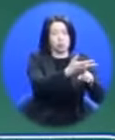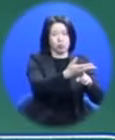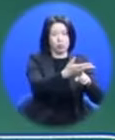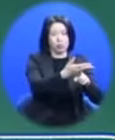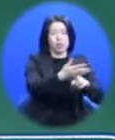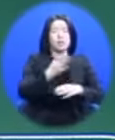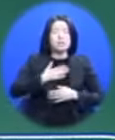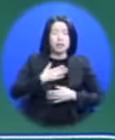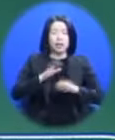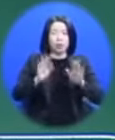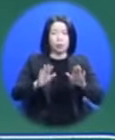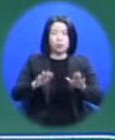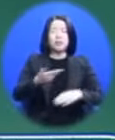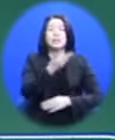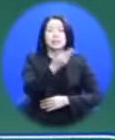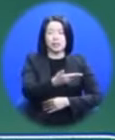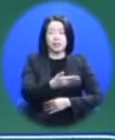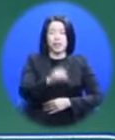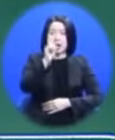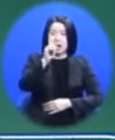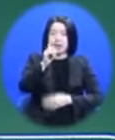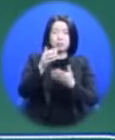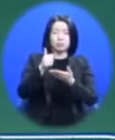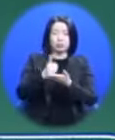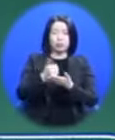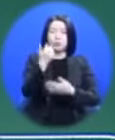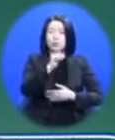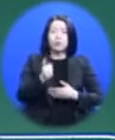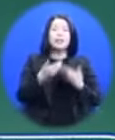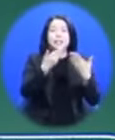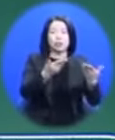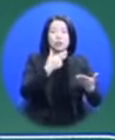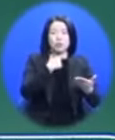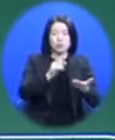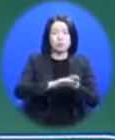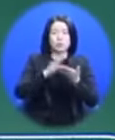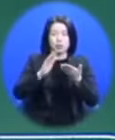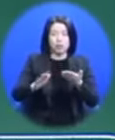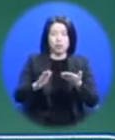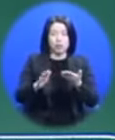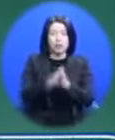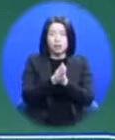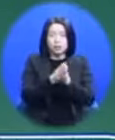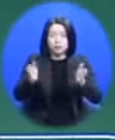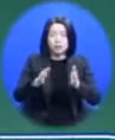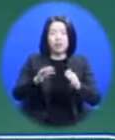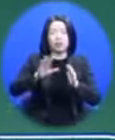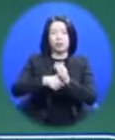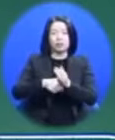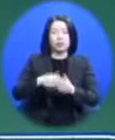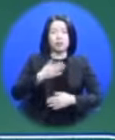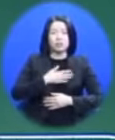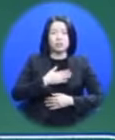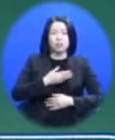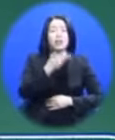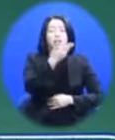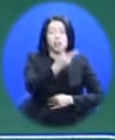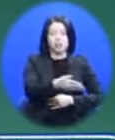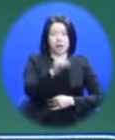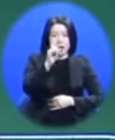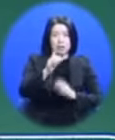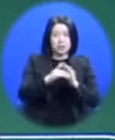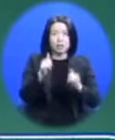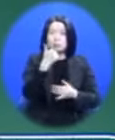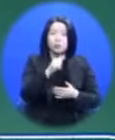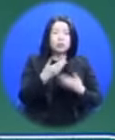제가 오늘 당신에게 한 분을 소개해드리고 싶습니다. 그렇게 이제 복음을 전하려고 하는데요, 제가 당신에게 한 분을